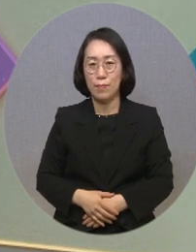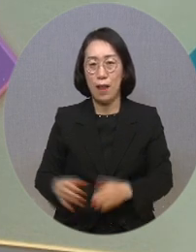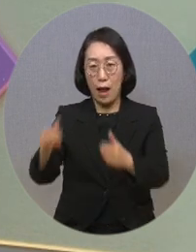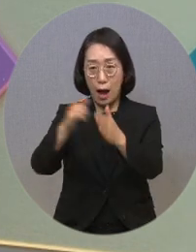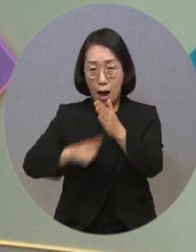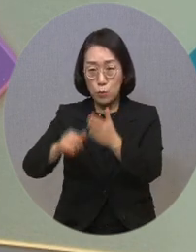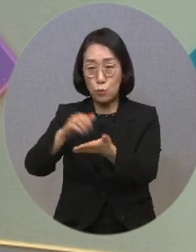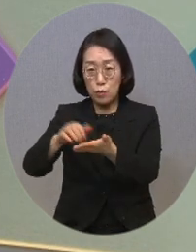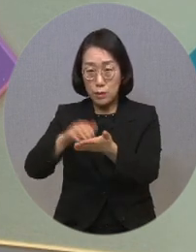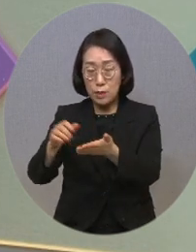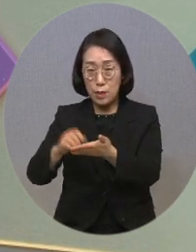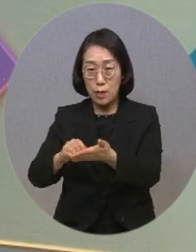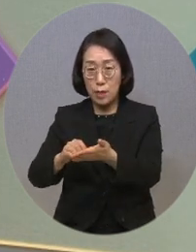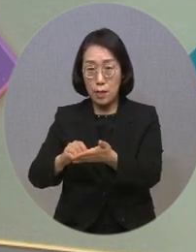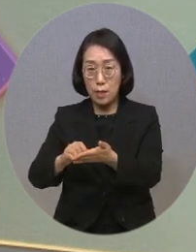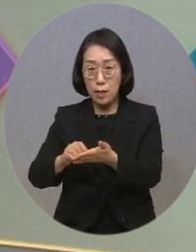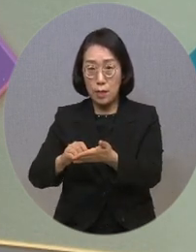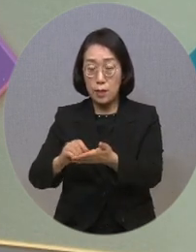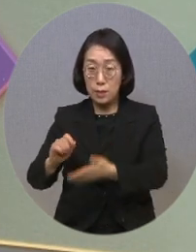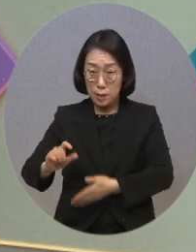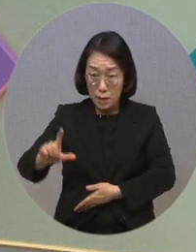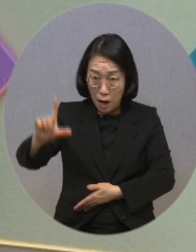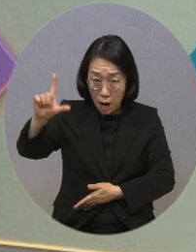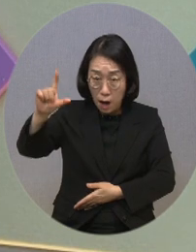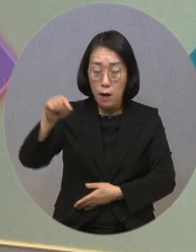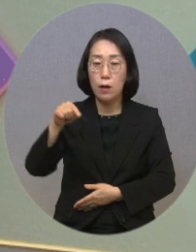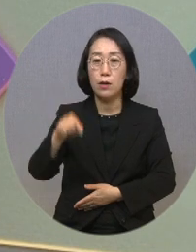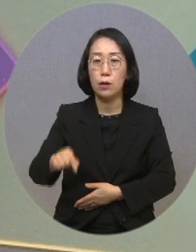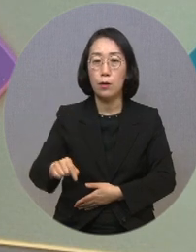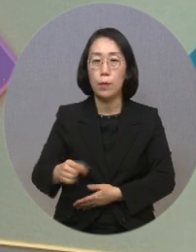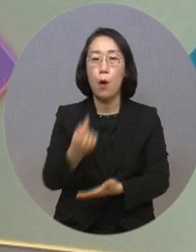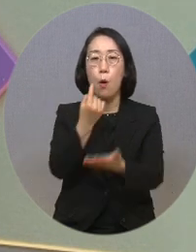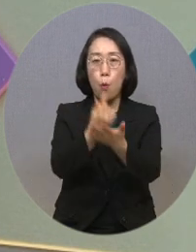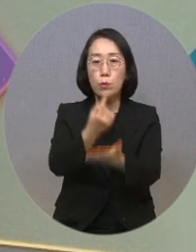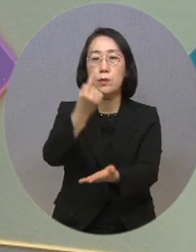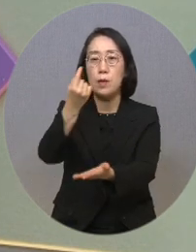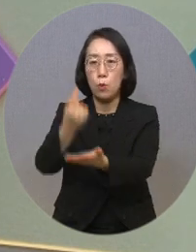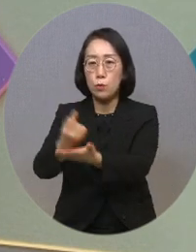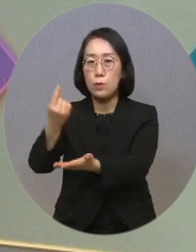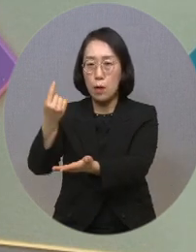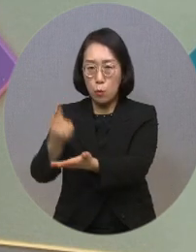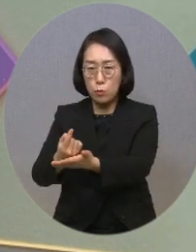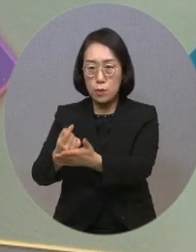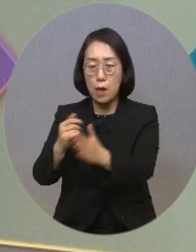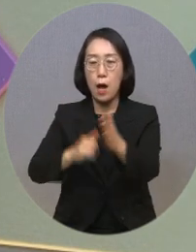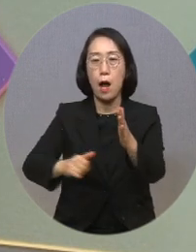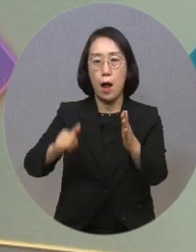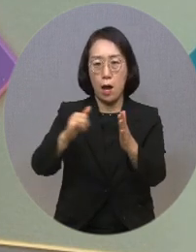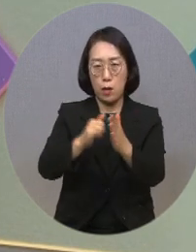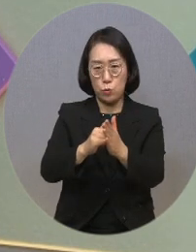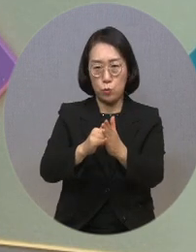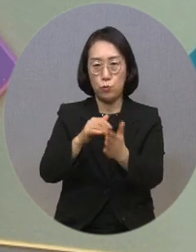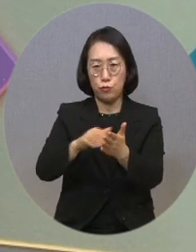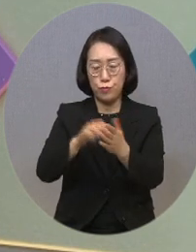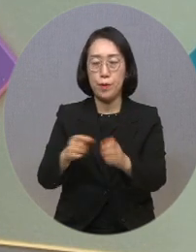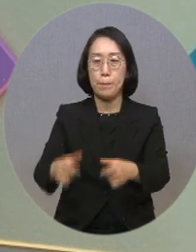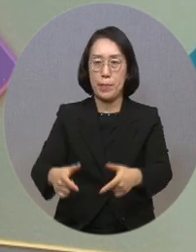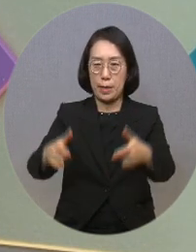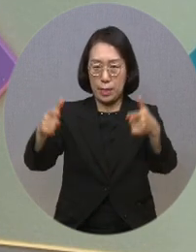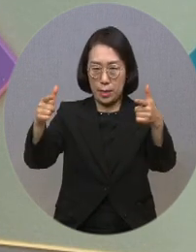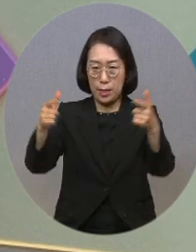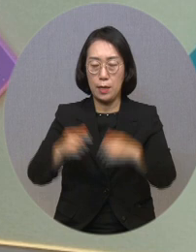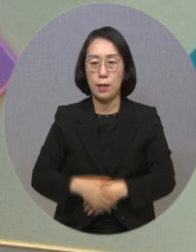현상을 보였고 그것은 네. 어떤 것을 의미하냐면 네. 1인 가구가 그만큼 증가했다는 이야기입니다. 네. 그래서